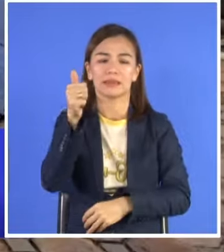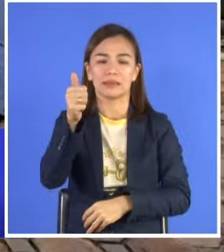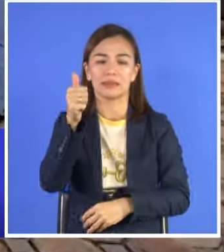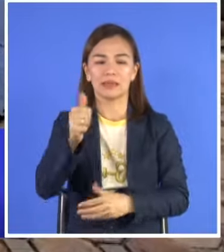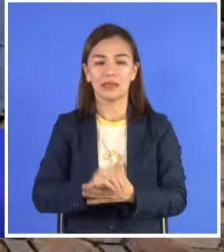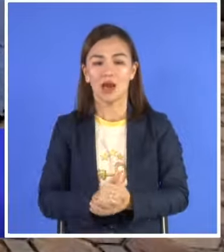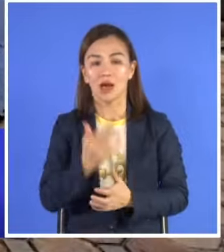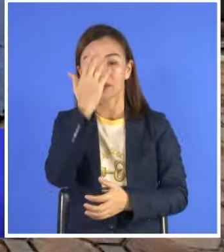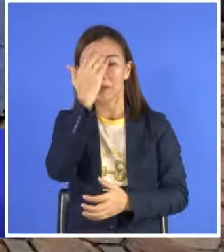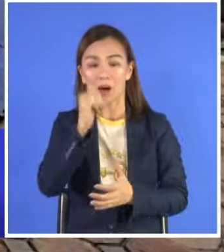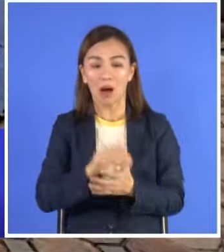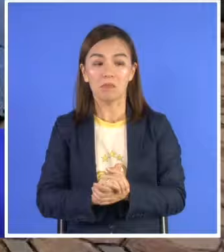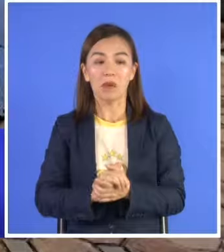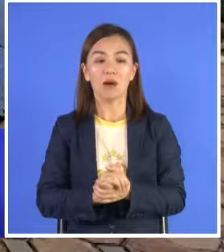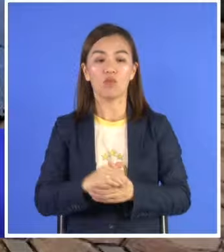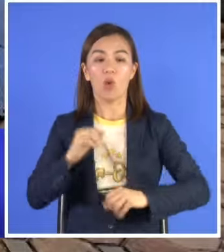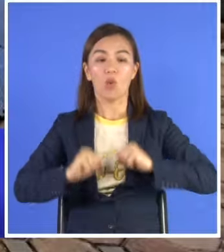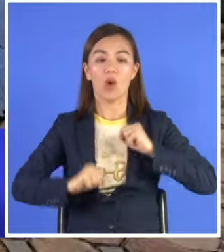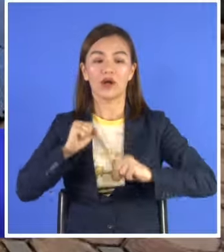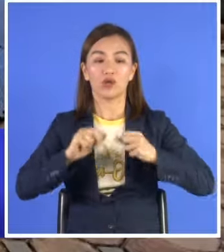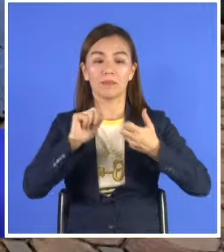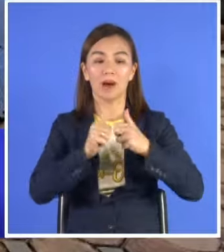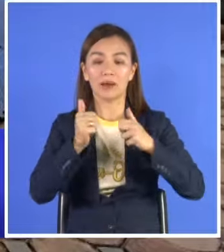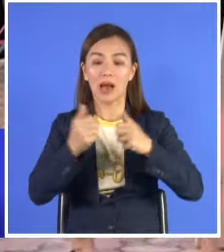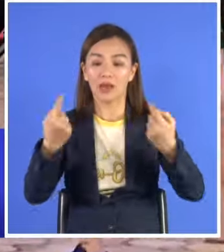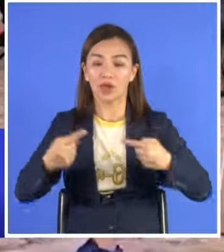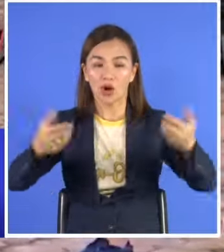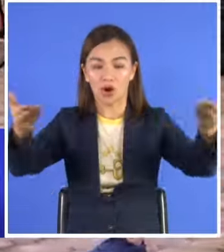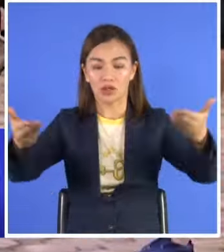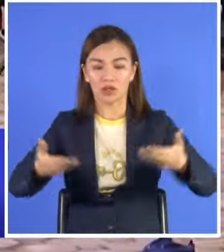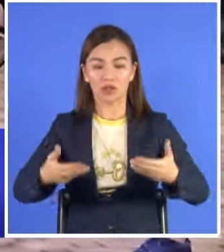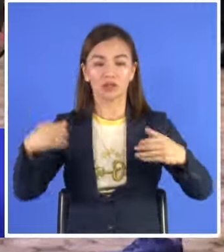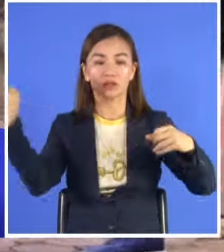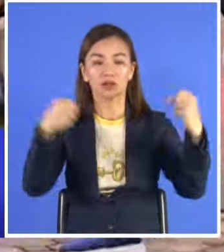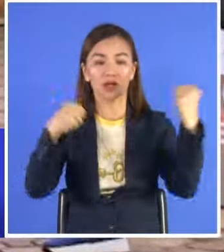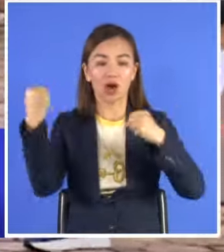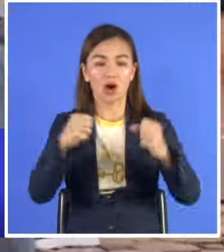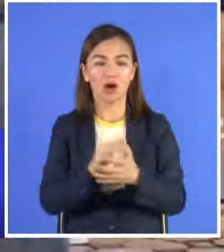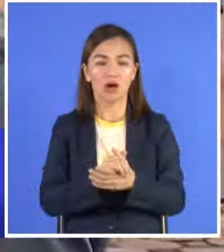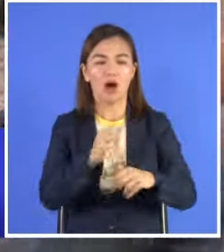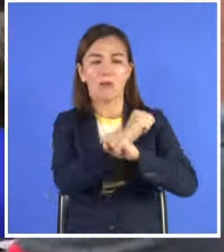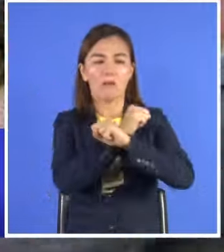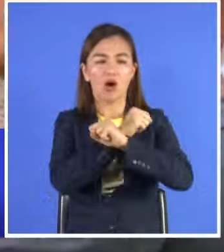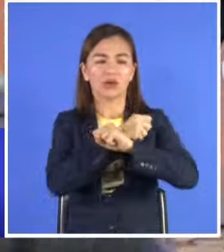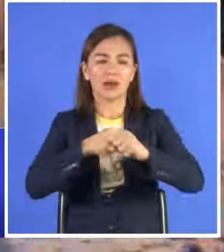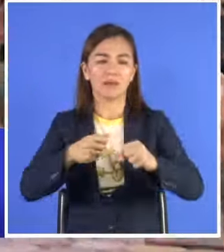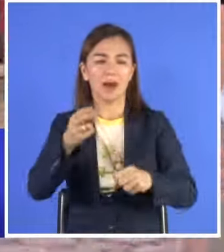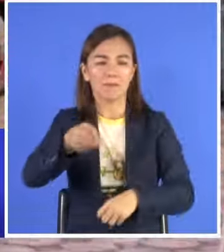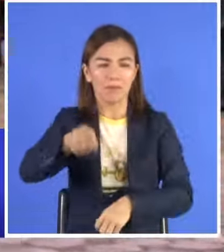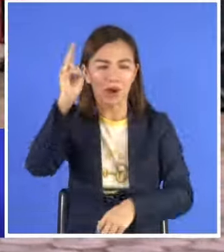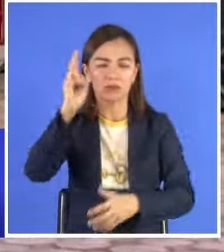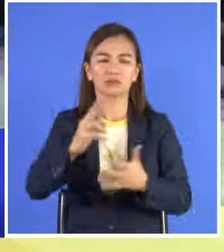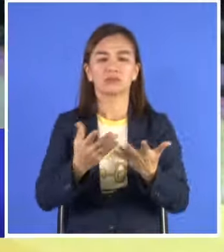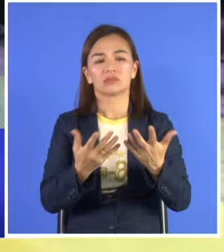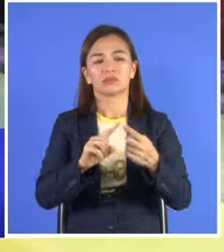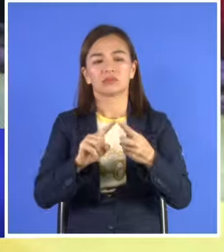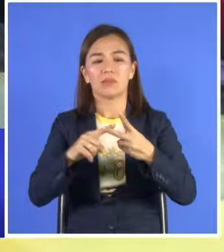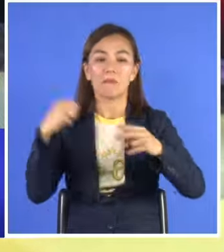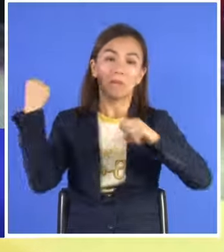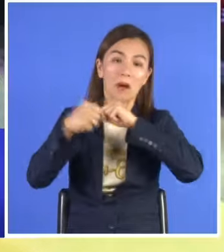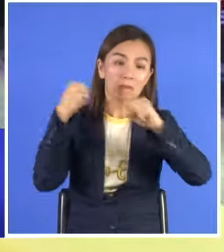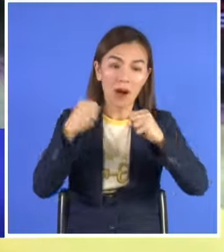จัดเวทีมาให้วัยรุ่นเนี่ยที่มีปัญหากันมาเคลียร์กันตรงนี้ครับคุณผู้ชมมันจะได้ไม่ต้องไปฟันกันครับไม่ต้องยิงกันไม่ต้องทำร้ายกันให้มันต้องถึงติด